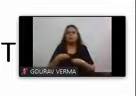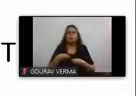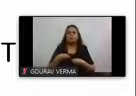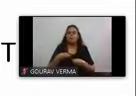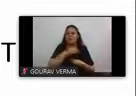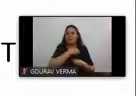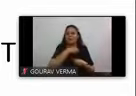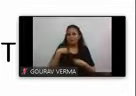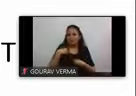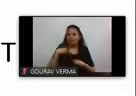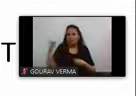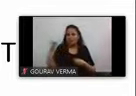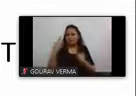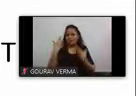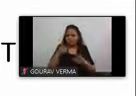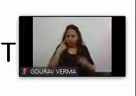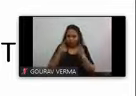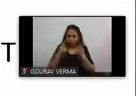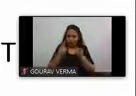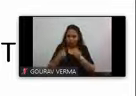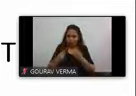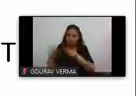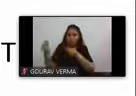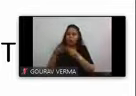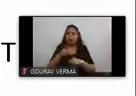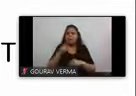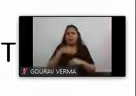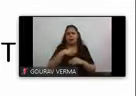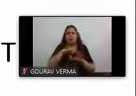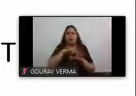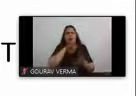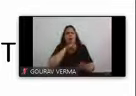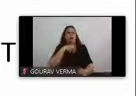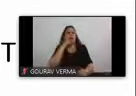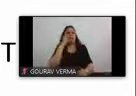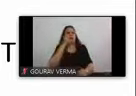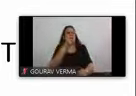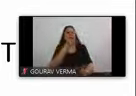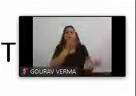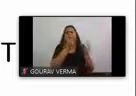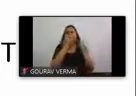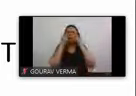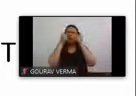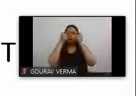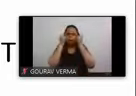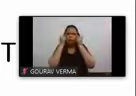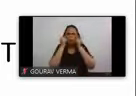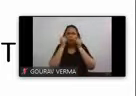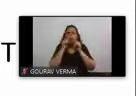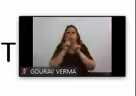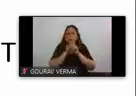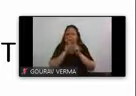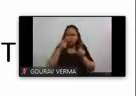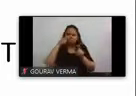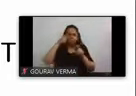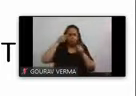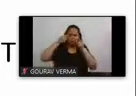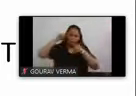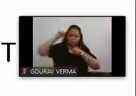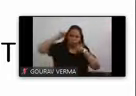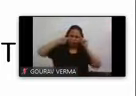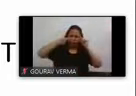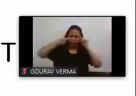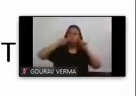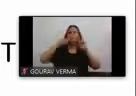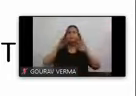क्लिनिकल फाइंडिंग से ही मालूम होगा, लेकिन बाहर से देखने में आई का स्ट्रक्चर और आईलिड ऊपर है या नीचे